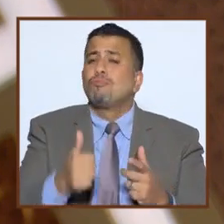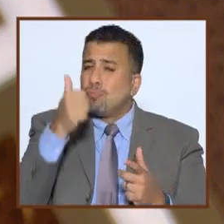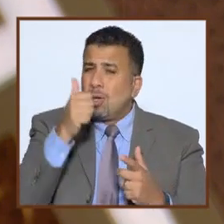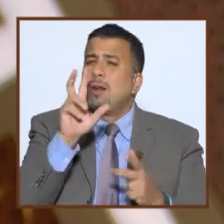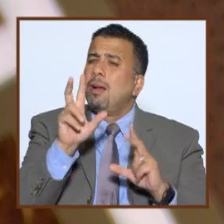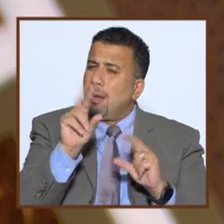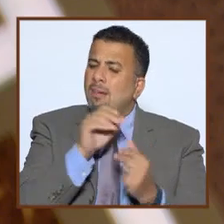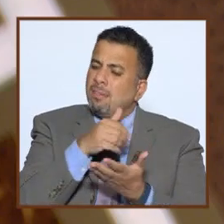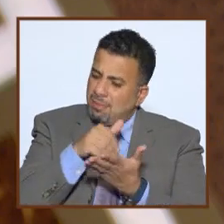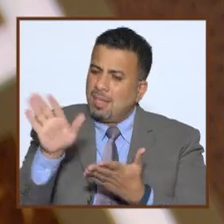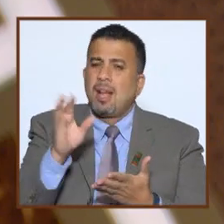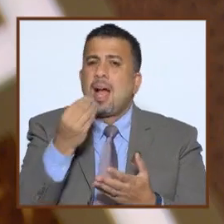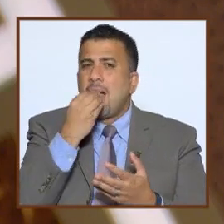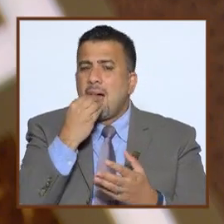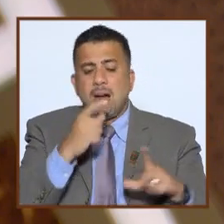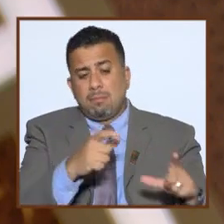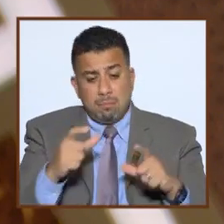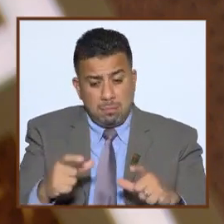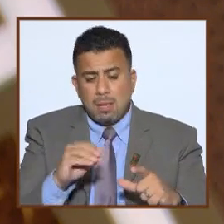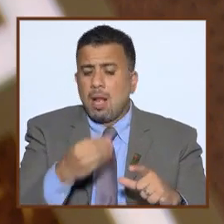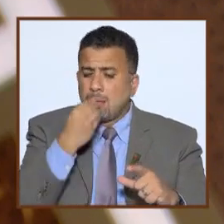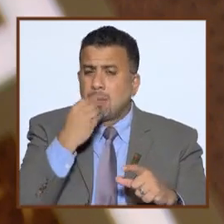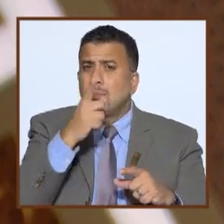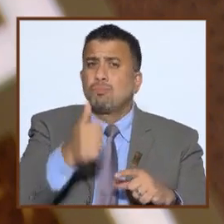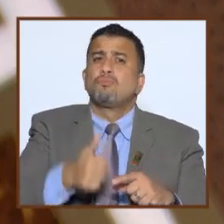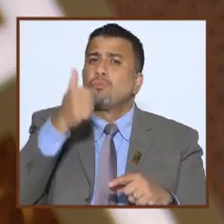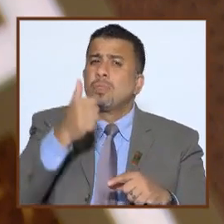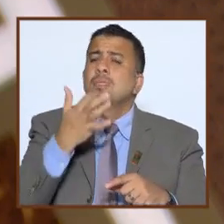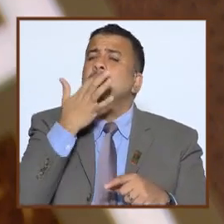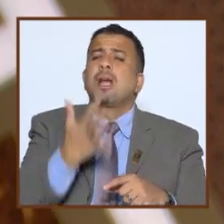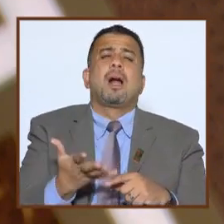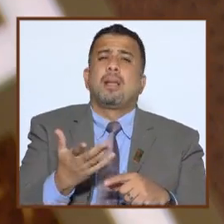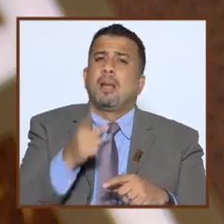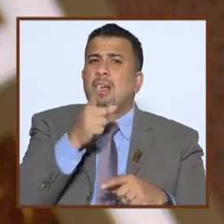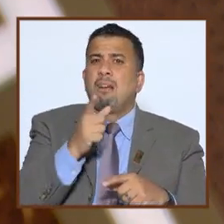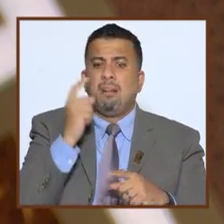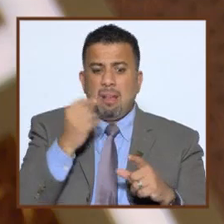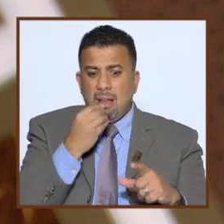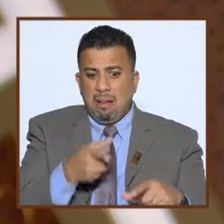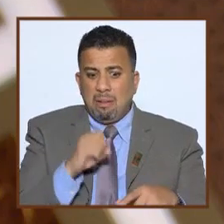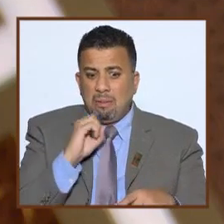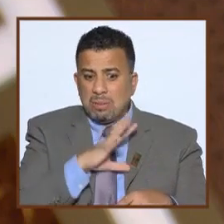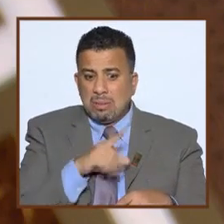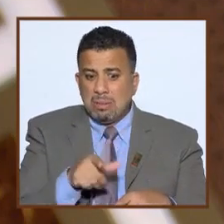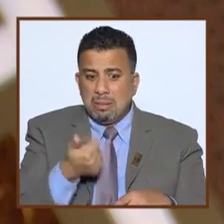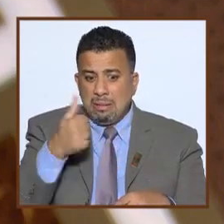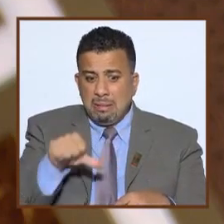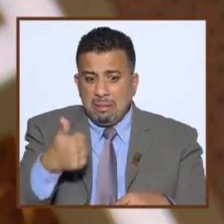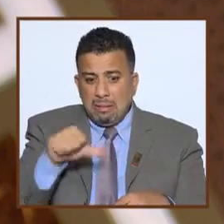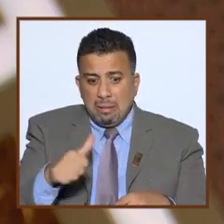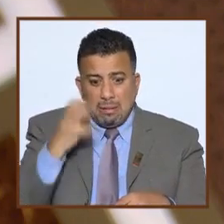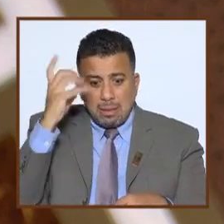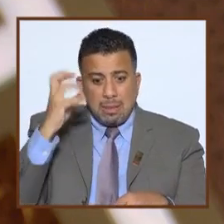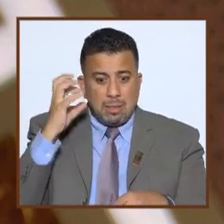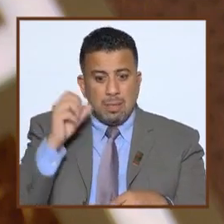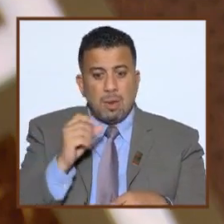على ان تتخلصي من وسواس الطعام قادره هذا امر سهل جدا امر الصلاه وامر الوضوء الصحيح